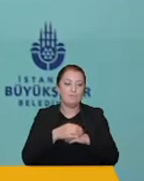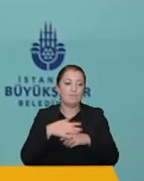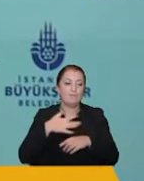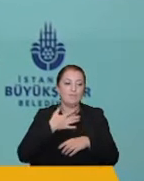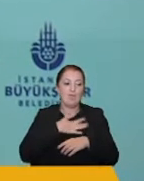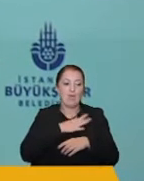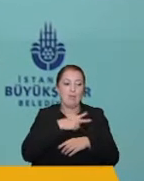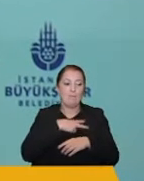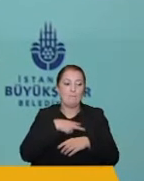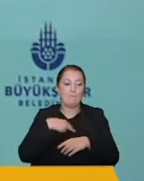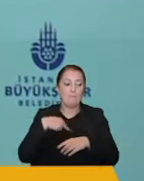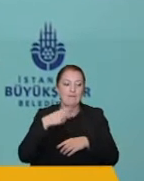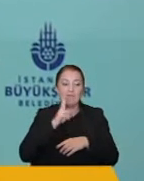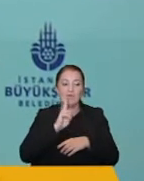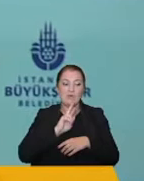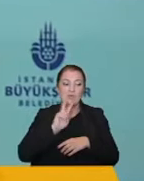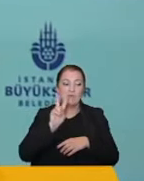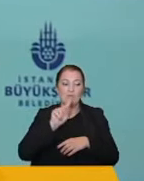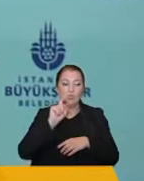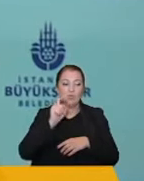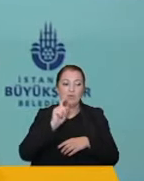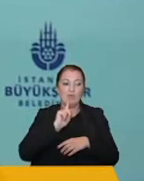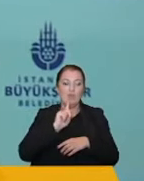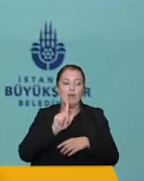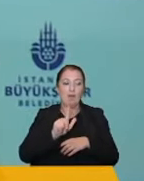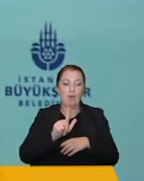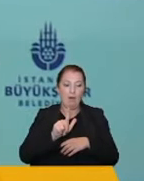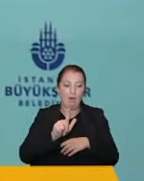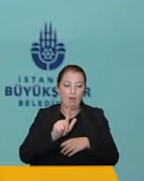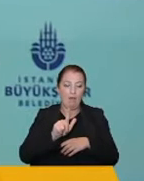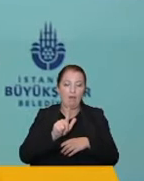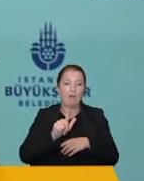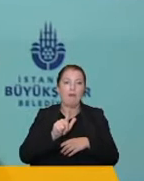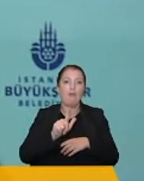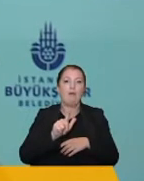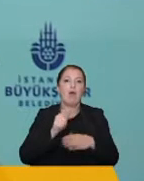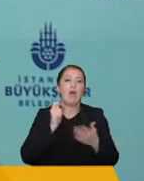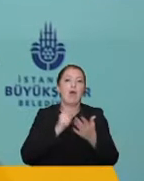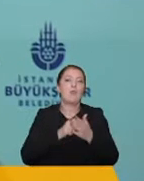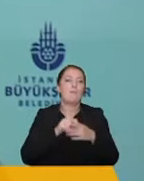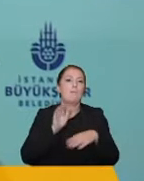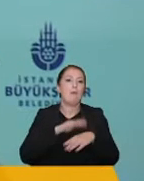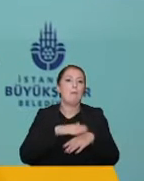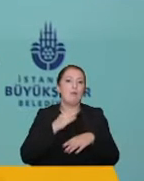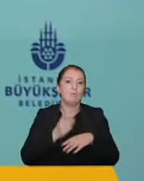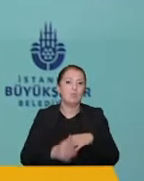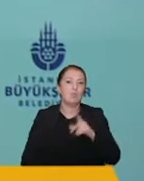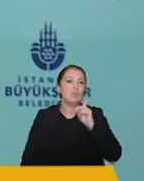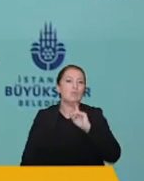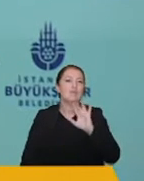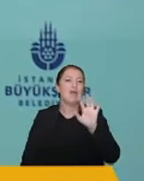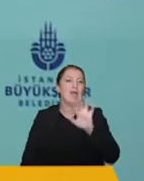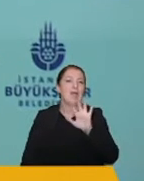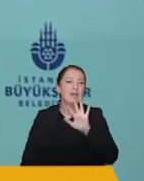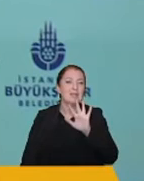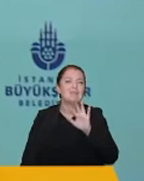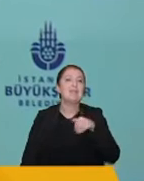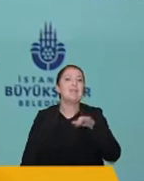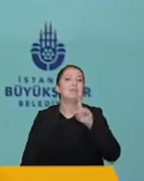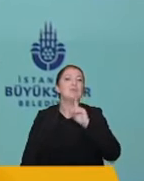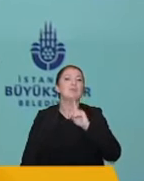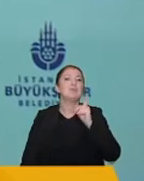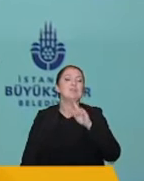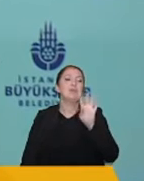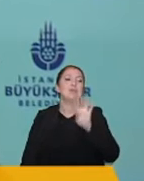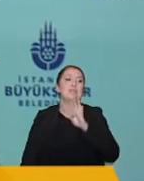CHP'li belediyelere 229 liralık yatırım yapılmış. %50'si değil,